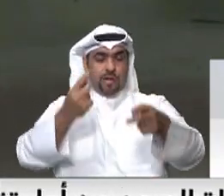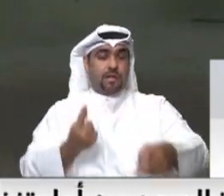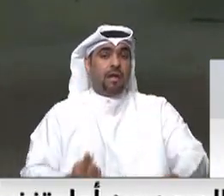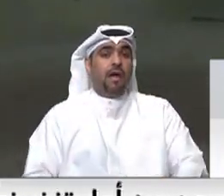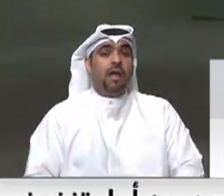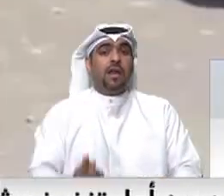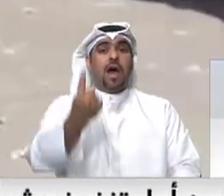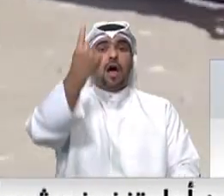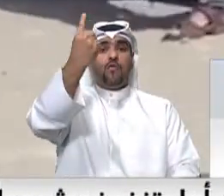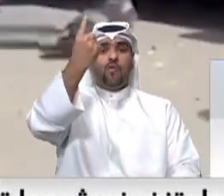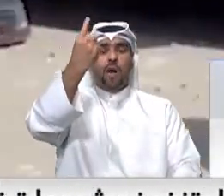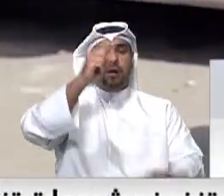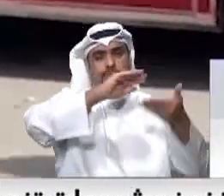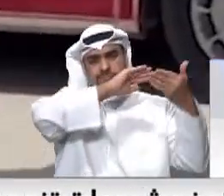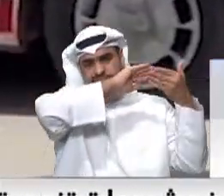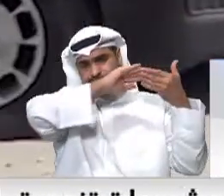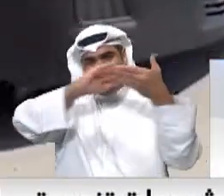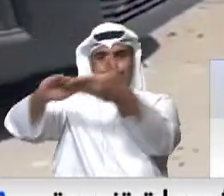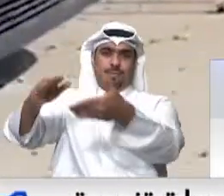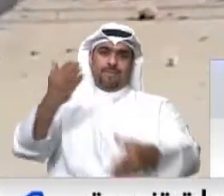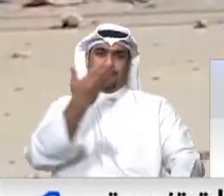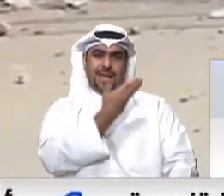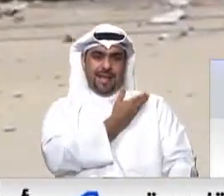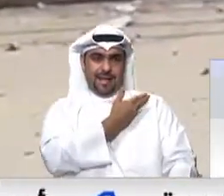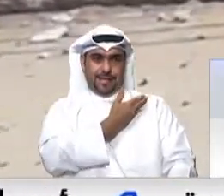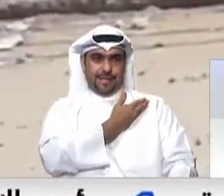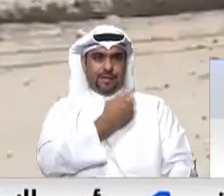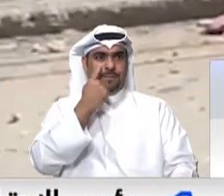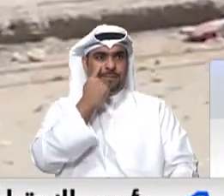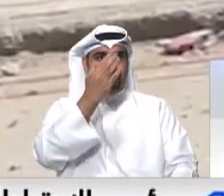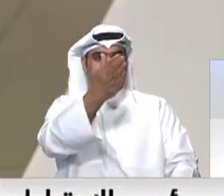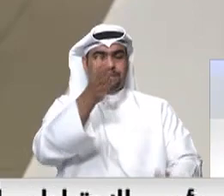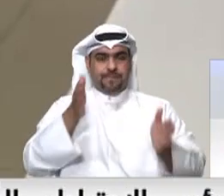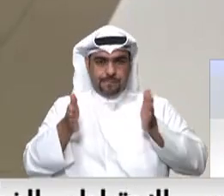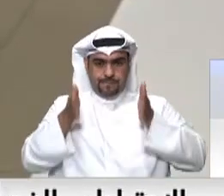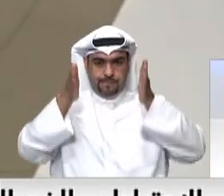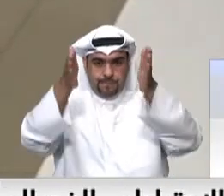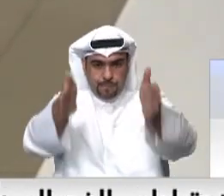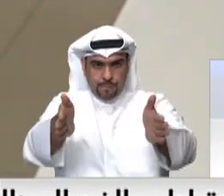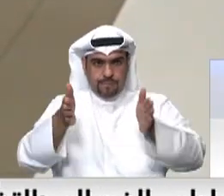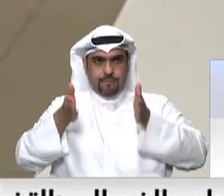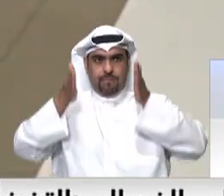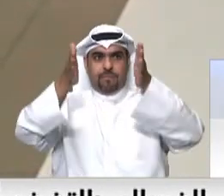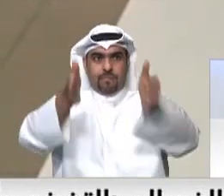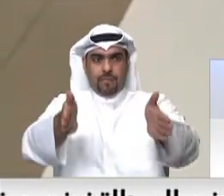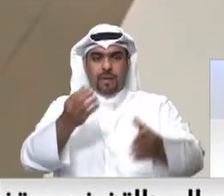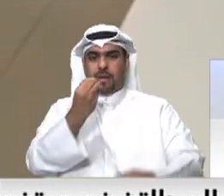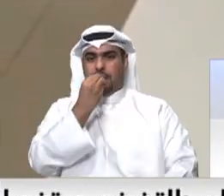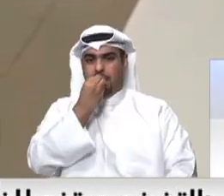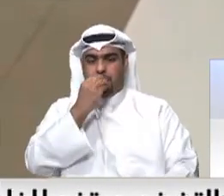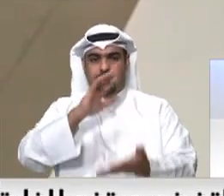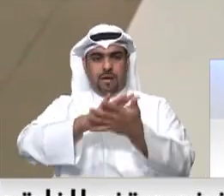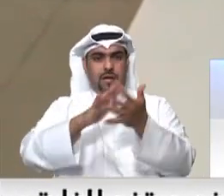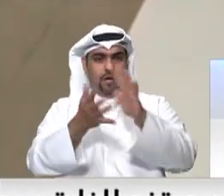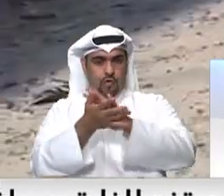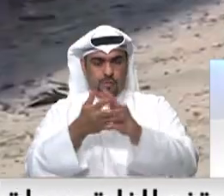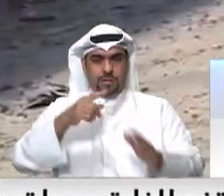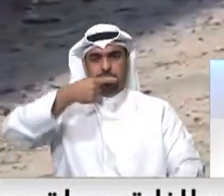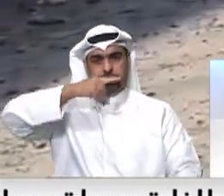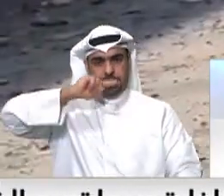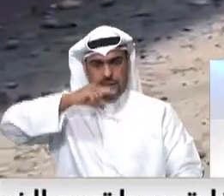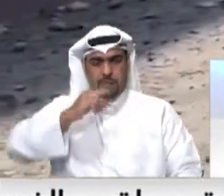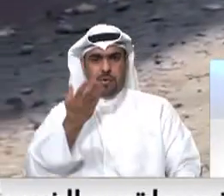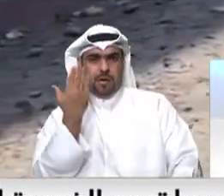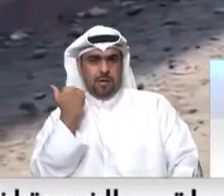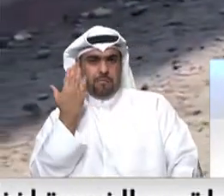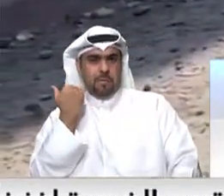لقطاع غزة، حيث يقوم فريق من الهلال الأحمر الكويتي بتوزيع المواد الغذائية والوجبات اليومية، وكانت